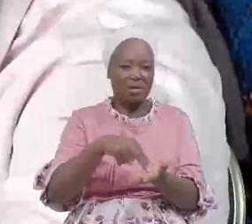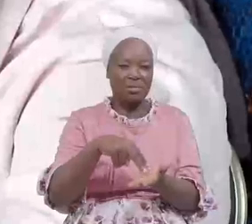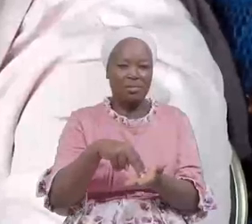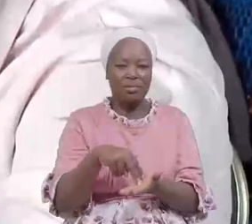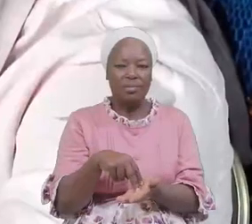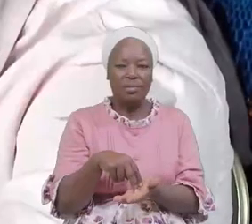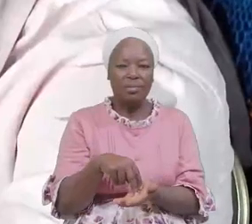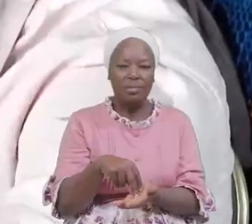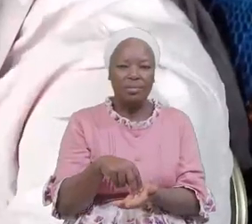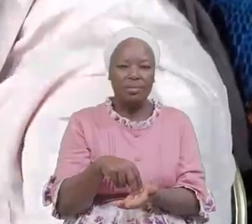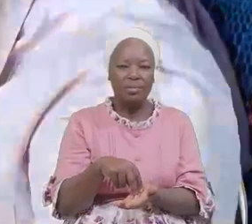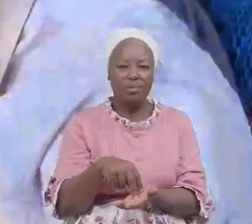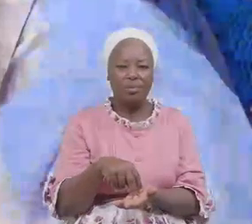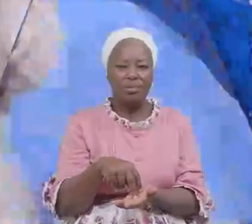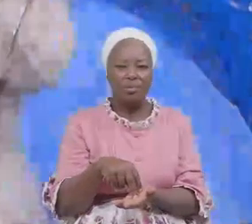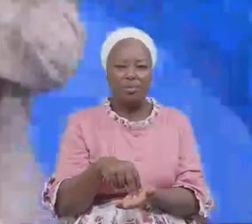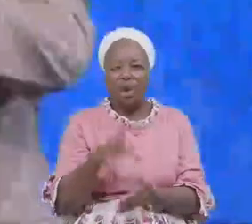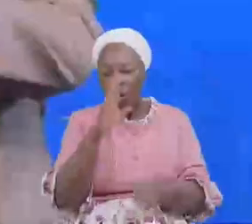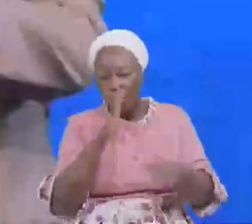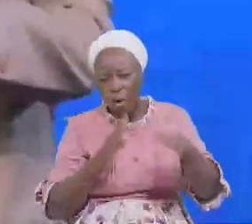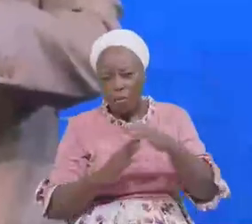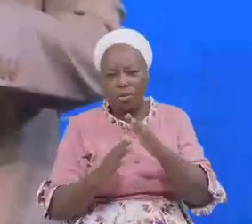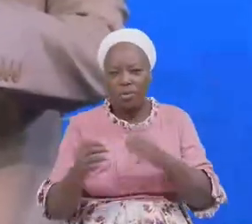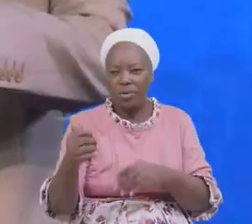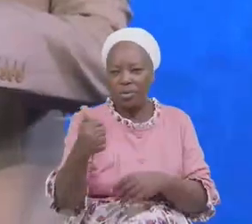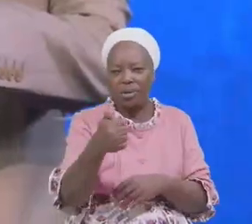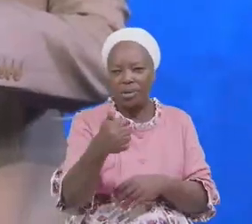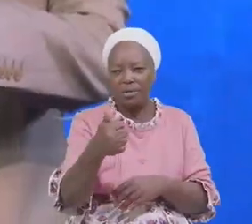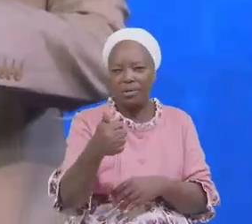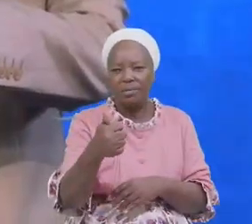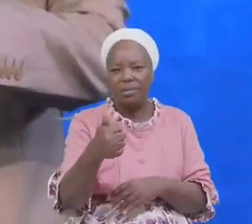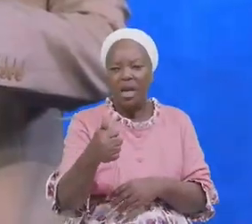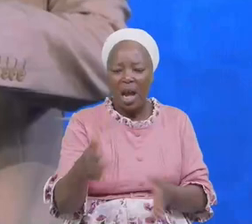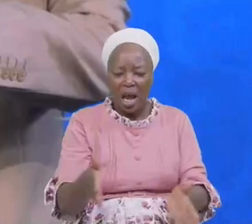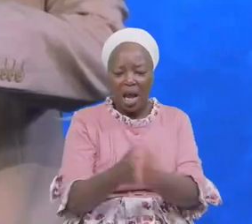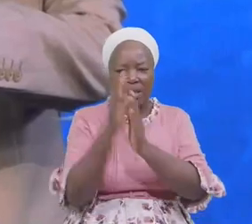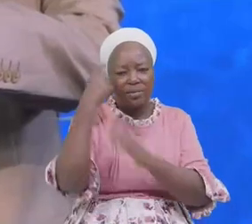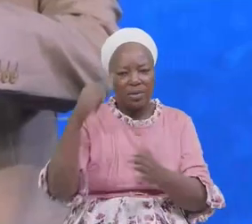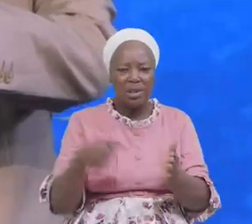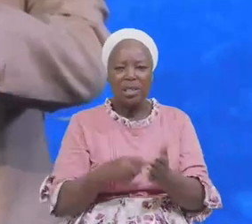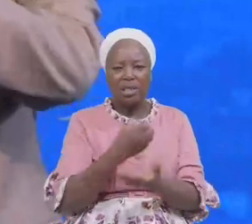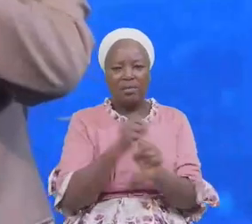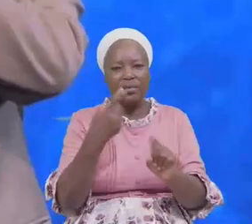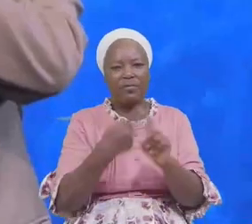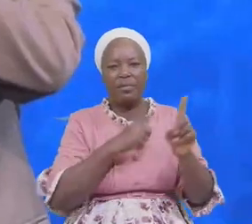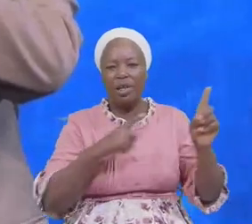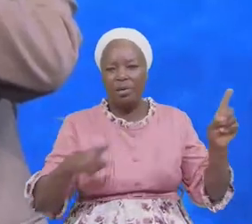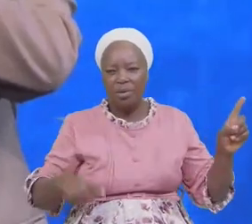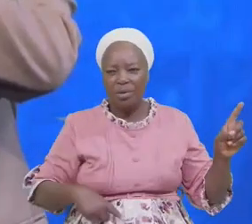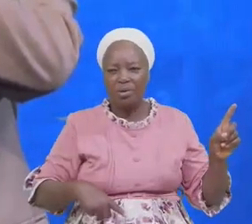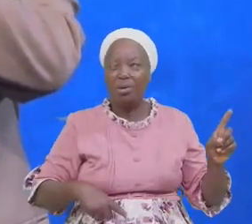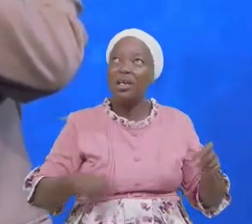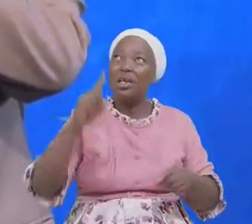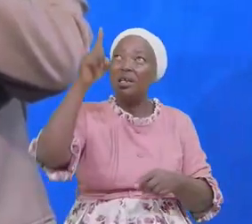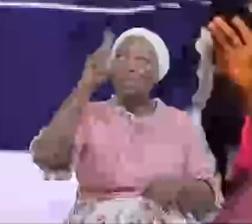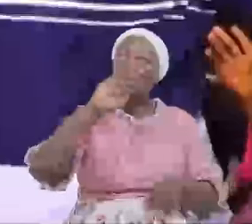es. Tu t'humilies. Et tu demandes même ce salut de la part du Seigneur.